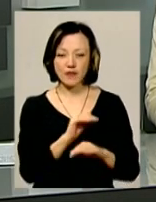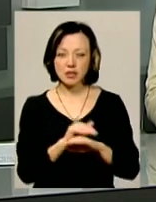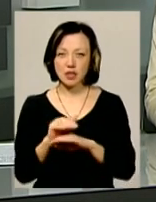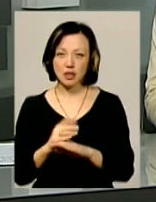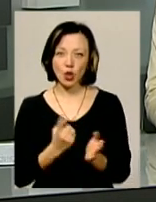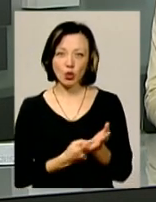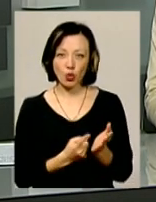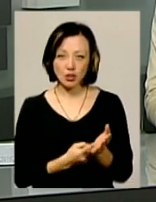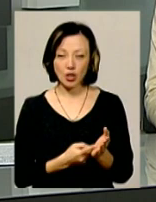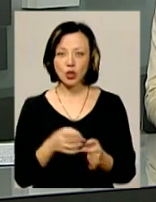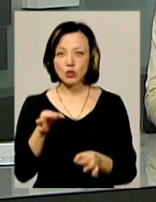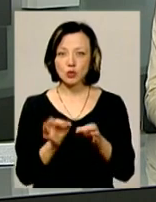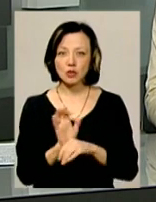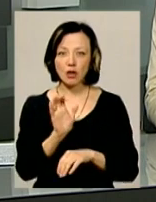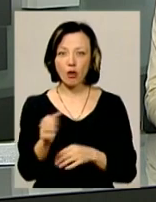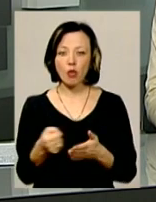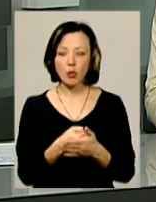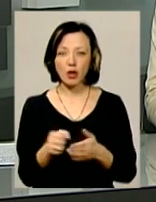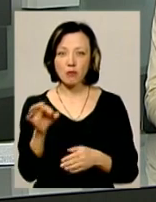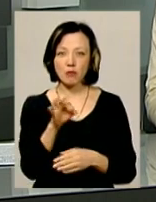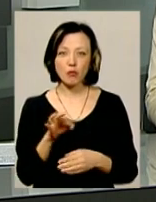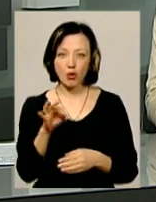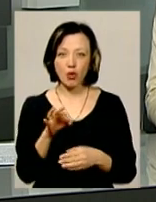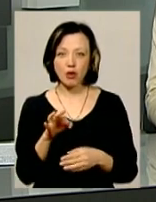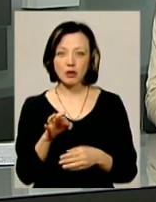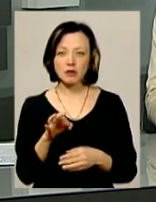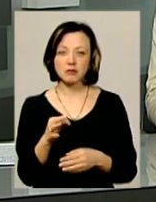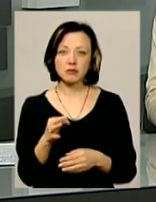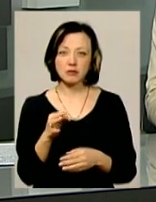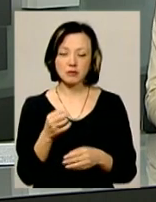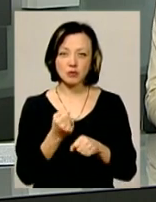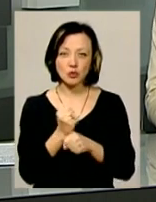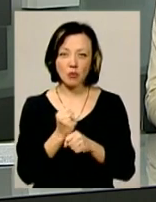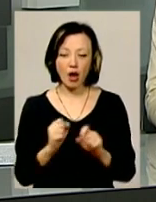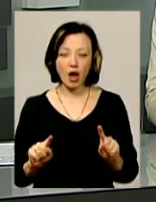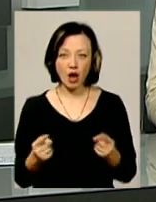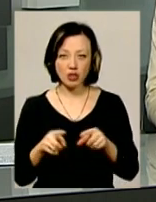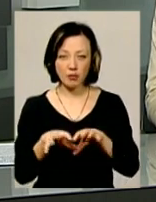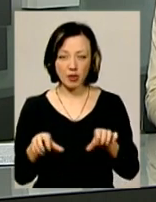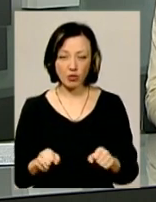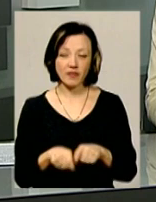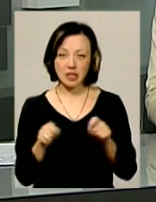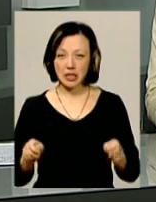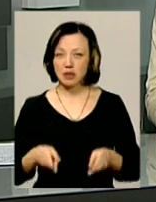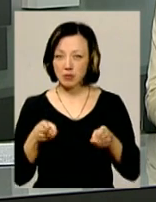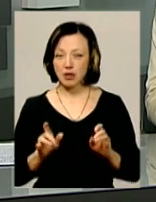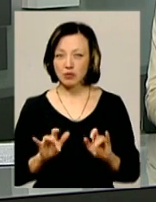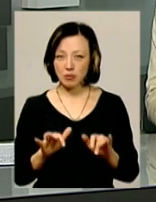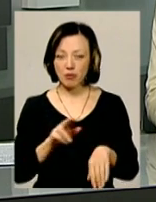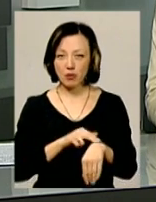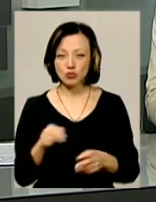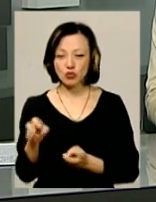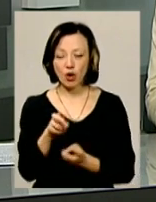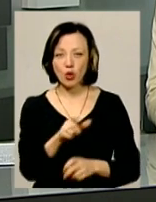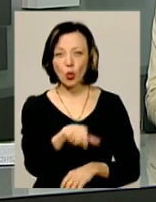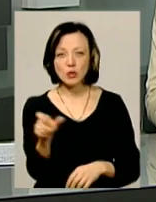доказів. До суду скеровано клопотання про накладення на вилучене майно арешту. За даним фактом відкрили кримінальне провадження. Правоохоронці шукають